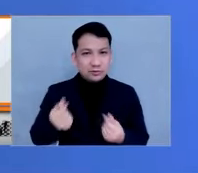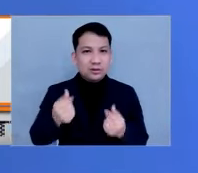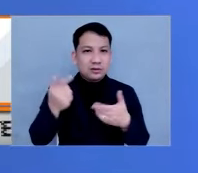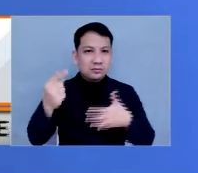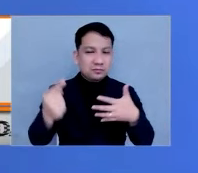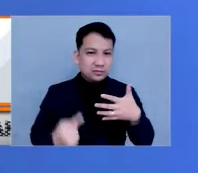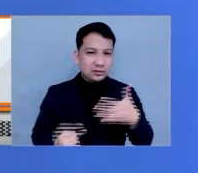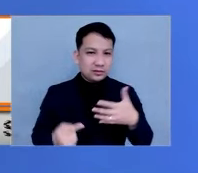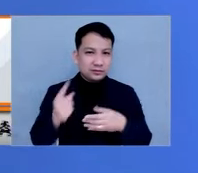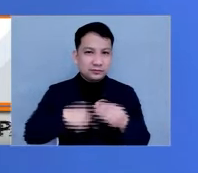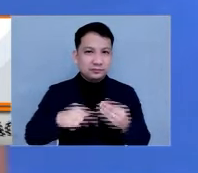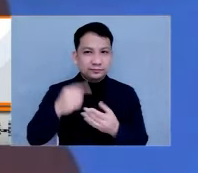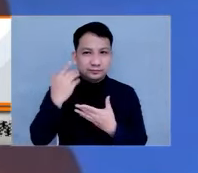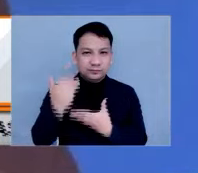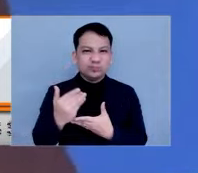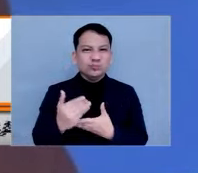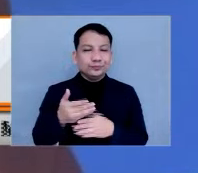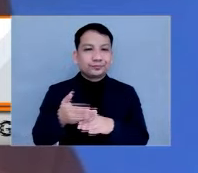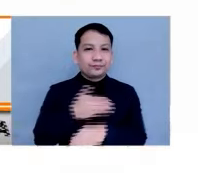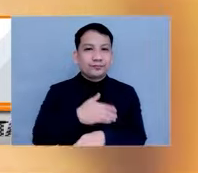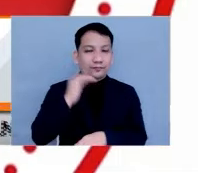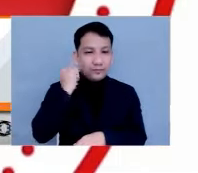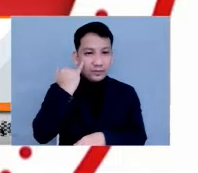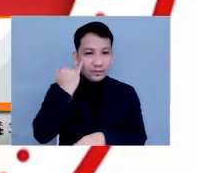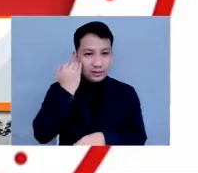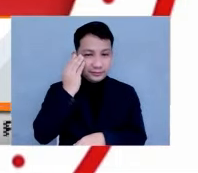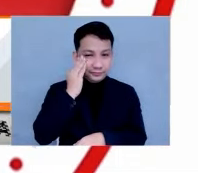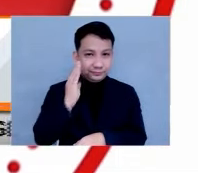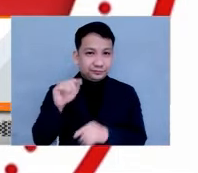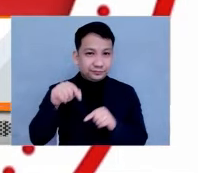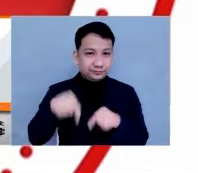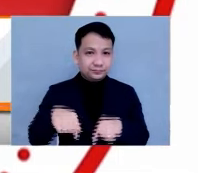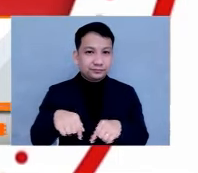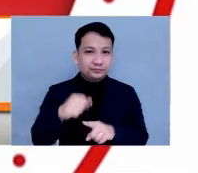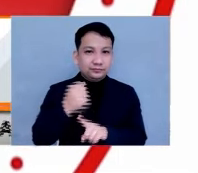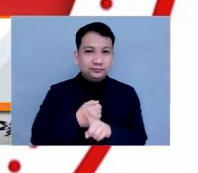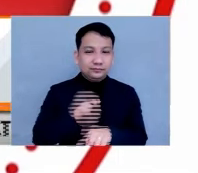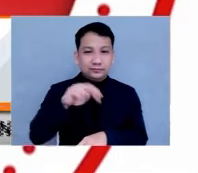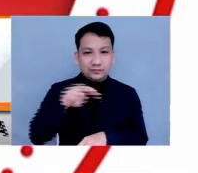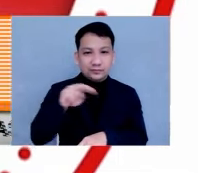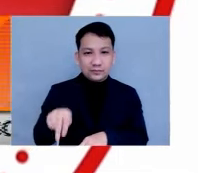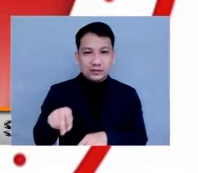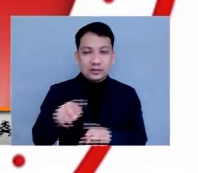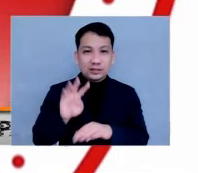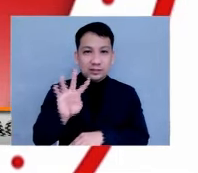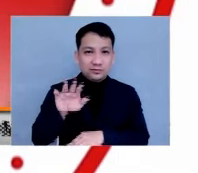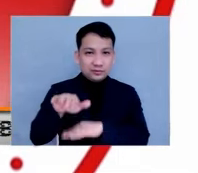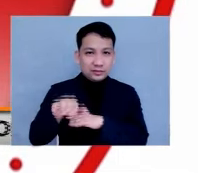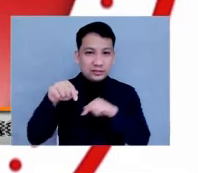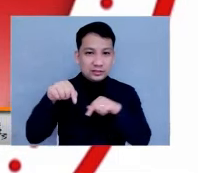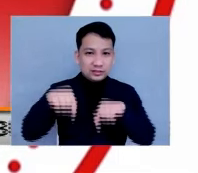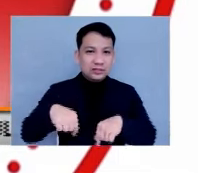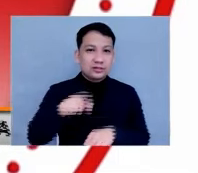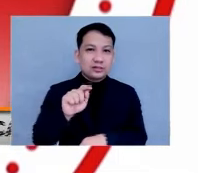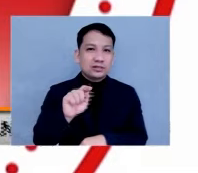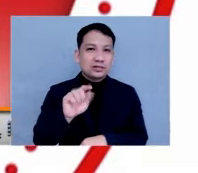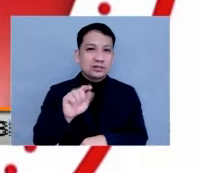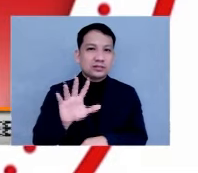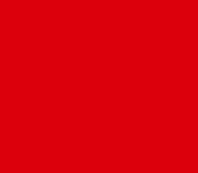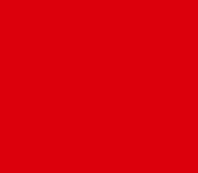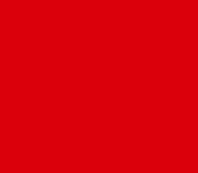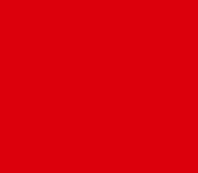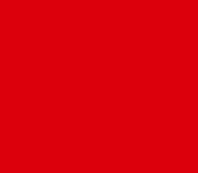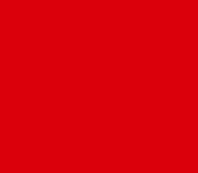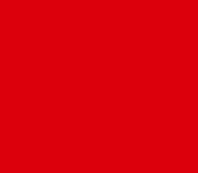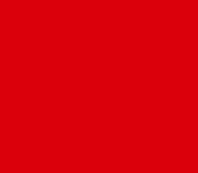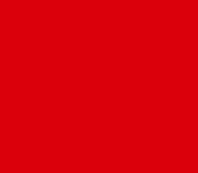iba Abangan ang premier ng Julius babo Unplugged sa September 22 4 ng Hapon dito lang sa